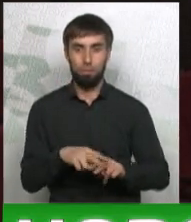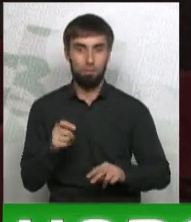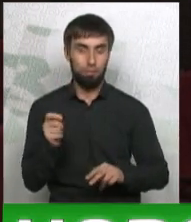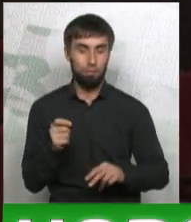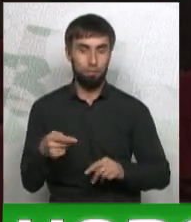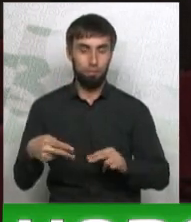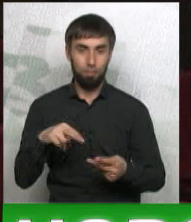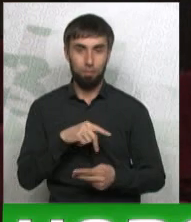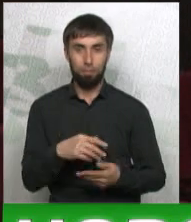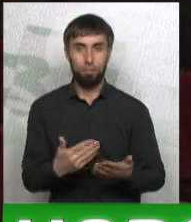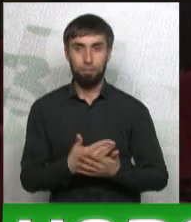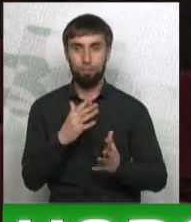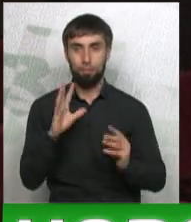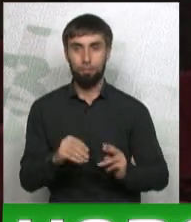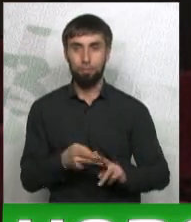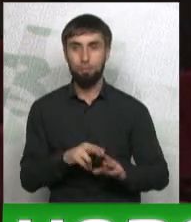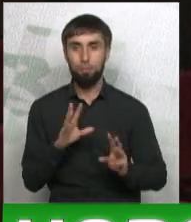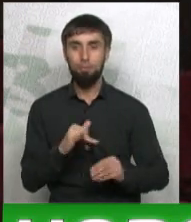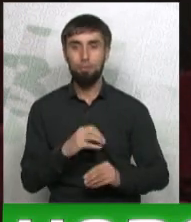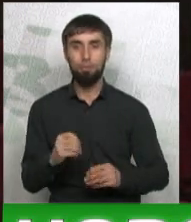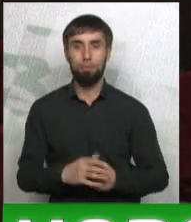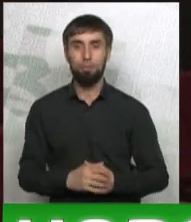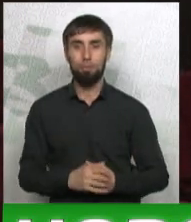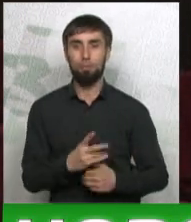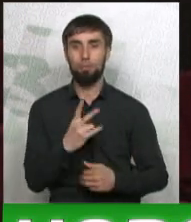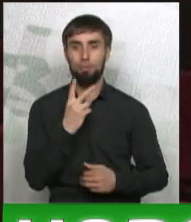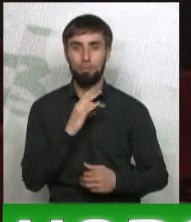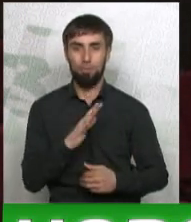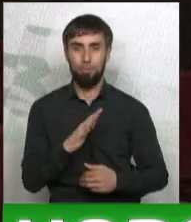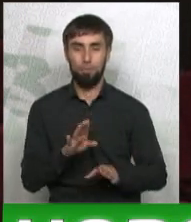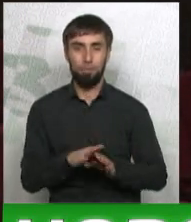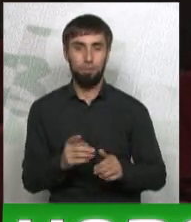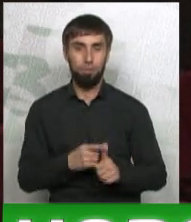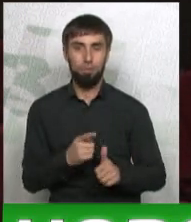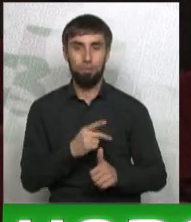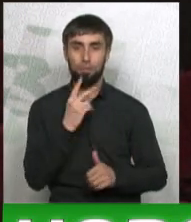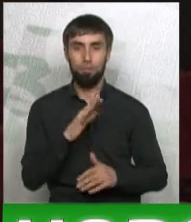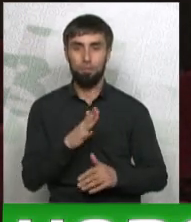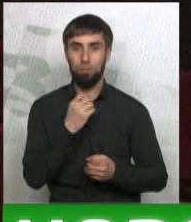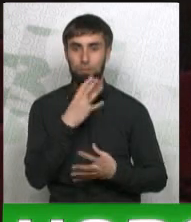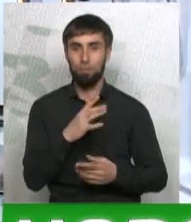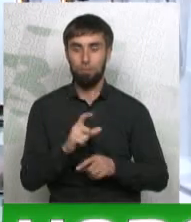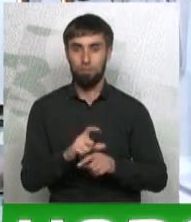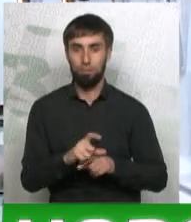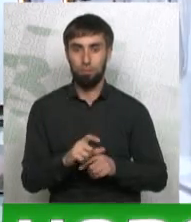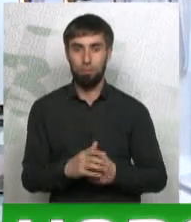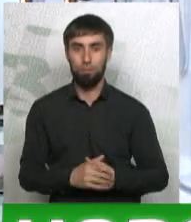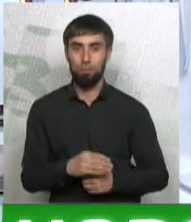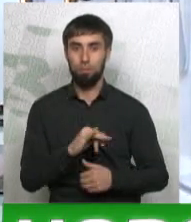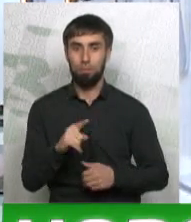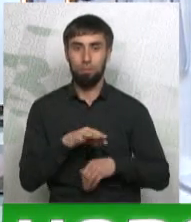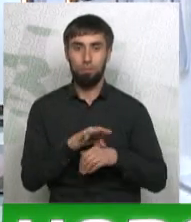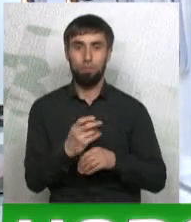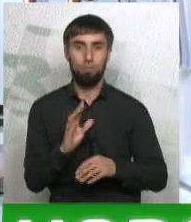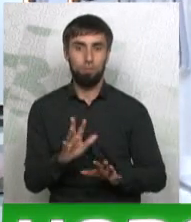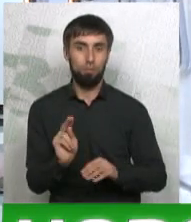здесь все абсолютно новое, все уже непривычное, так сказать, но непривычное в хорошем смысле этого слова. В ТЮЗе провели не